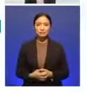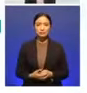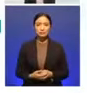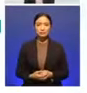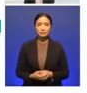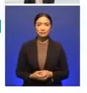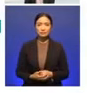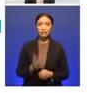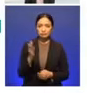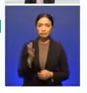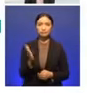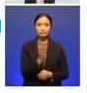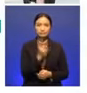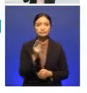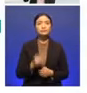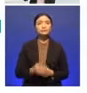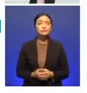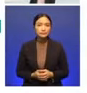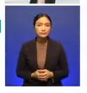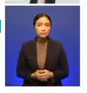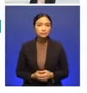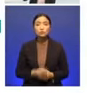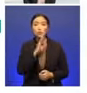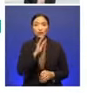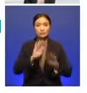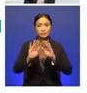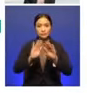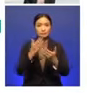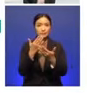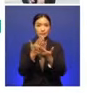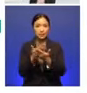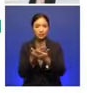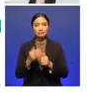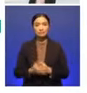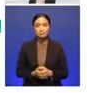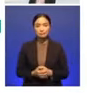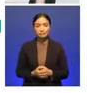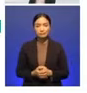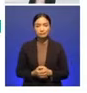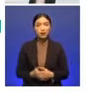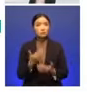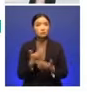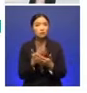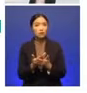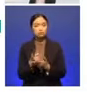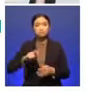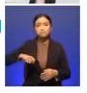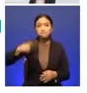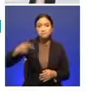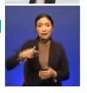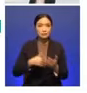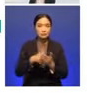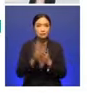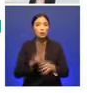ขอภาพต่อไปนะครับครับนอกจากนั้นเนี่ยถ้าเราเปรียบเทียบดูราคาระหว่างราคาที่ผู้บริโภคจ่ายในเส้นสีม่ว